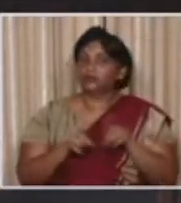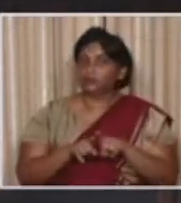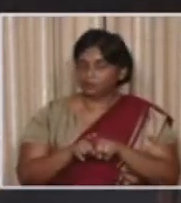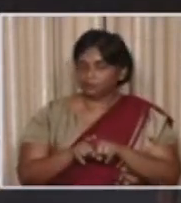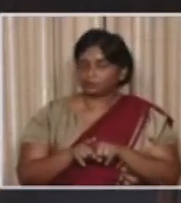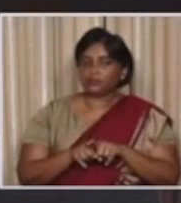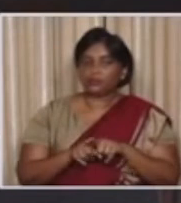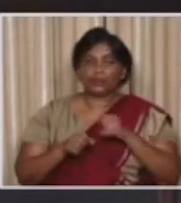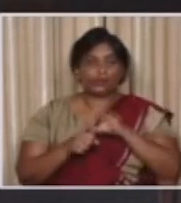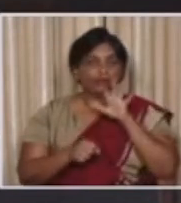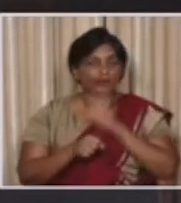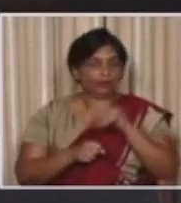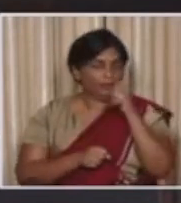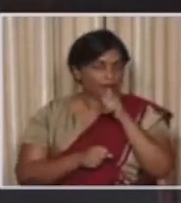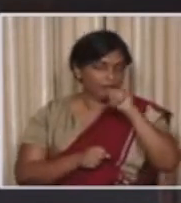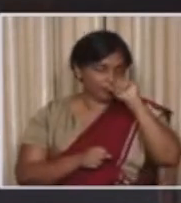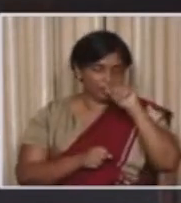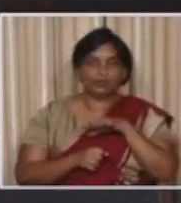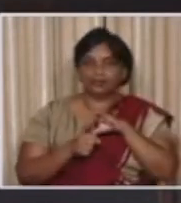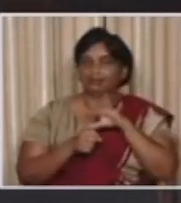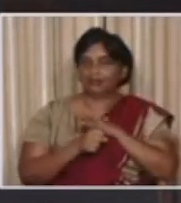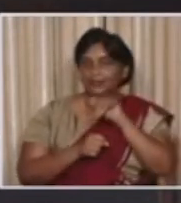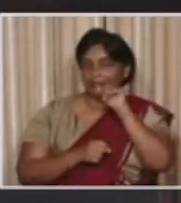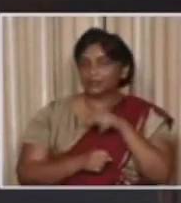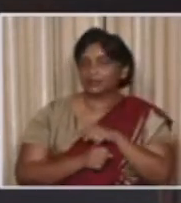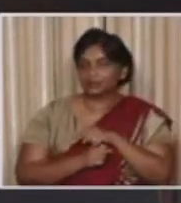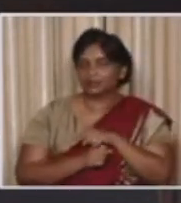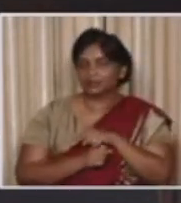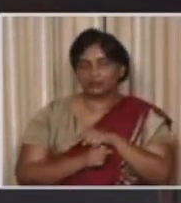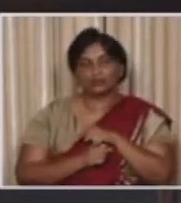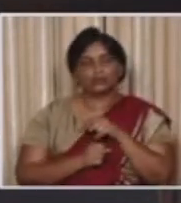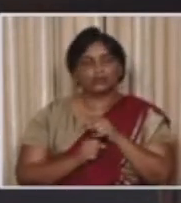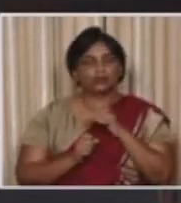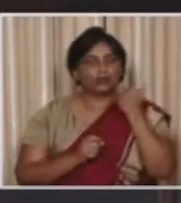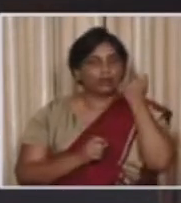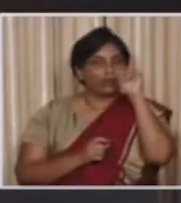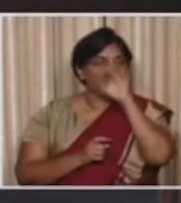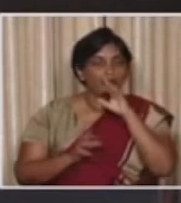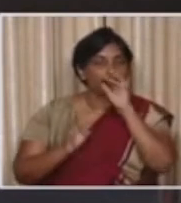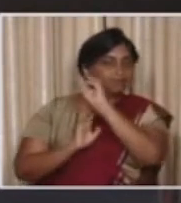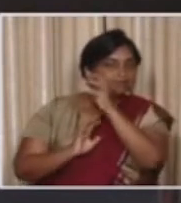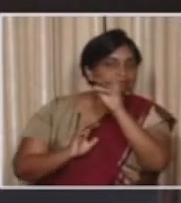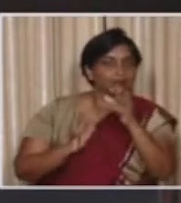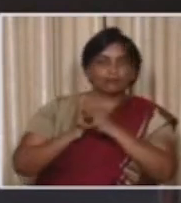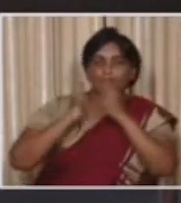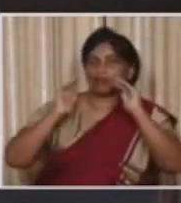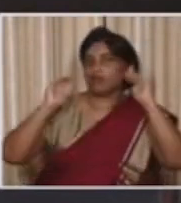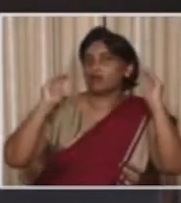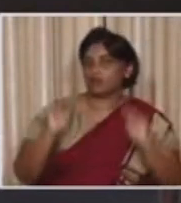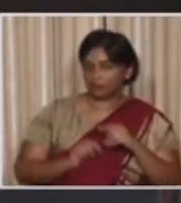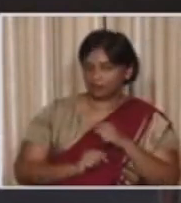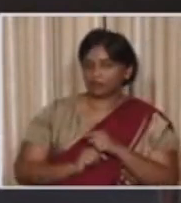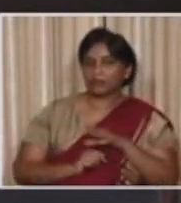තමයි පැණිබීම. පැණිබීම වලටත් අපි අර කලර් කෝඩ් එක දැම්මා. ඒකෙන් විශාල අඩුවීමක්